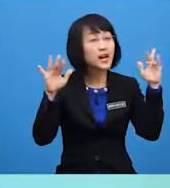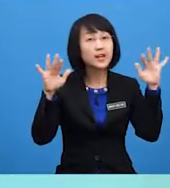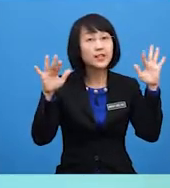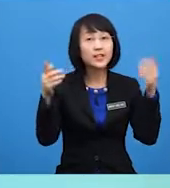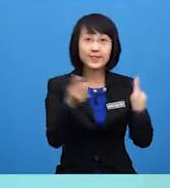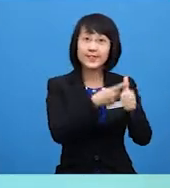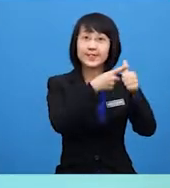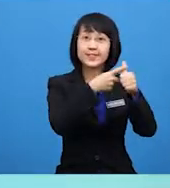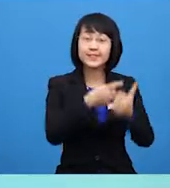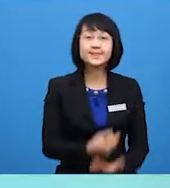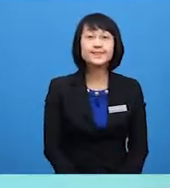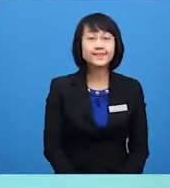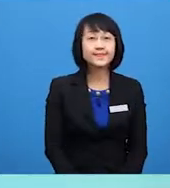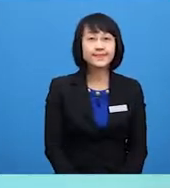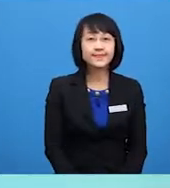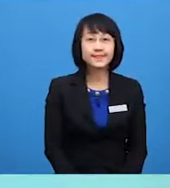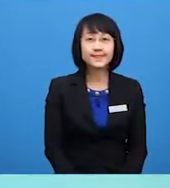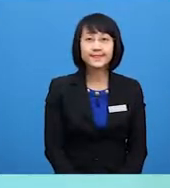terlebih dahulu.